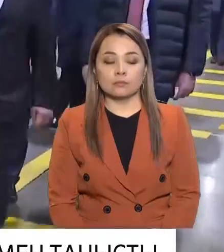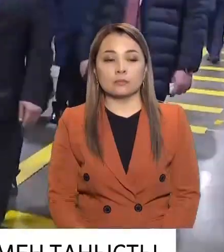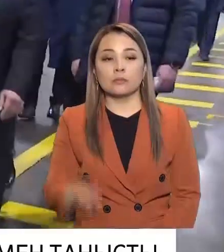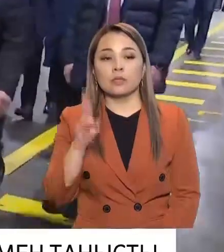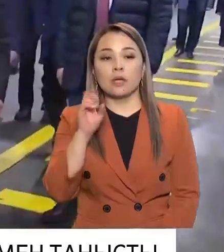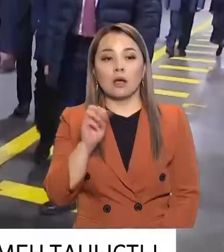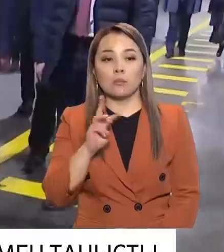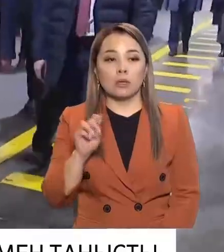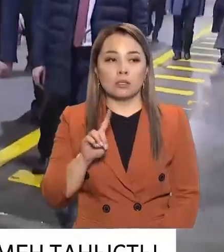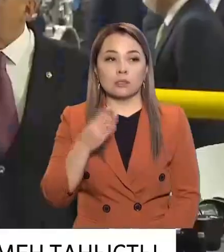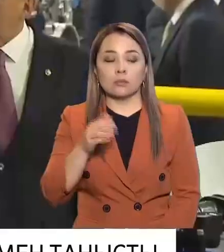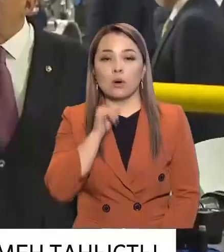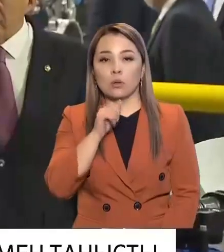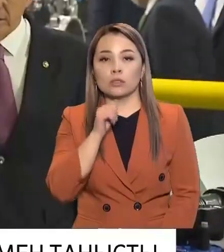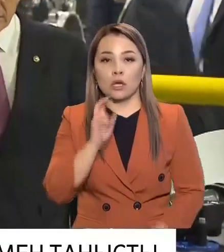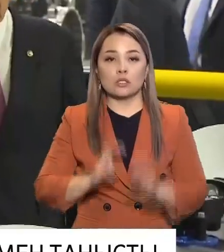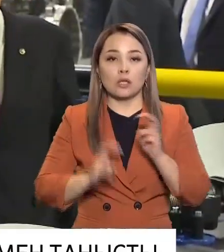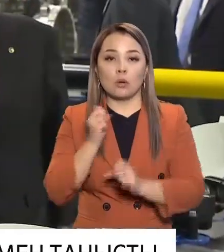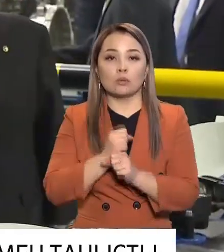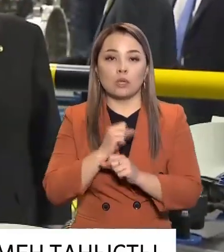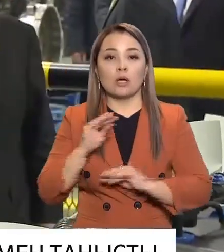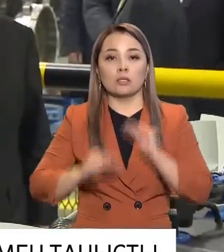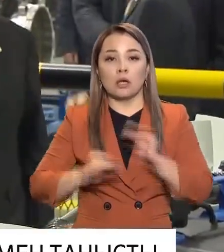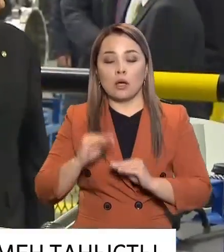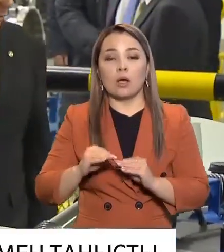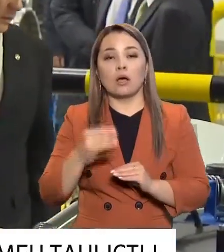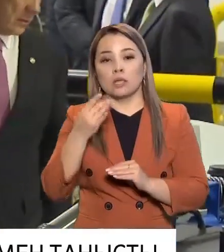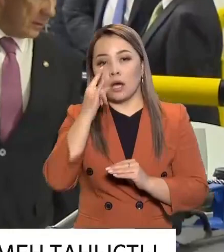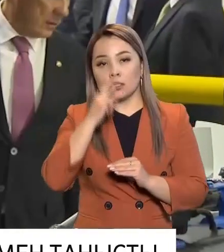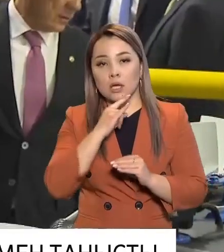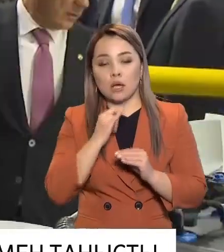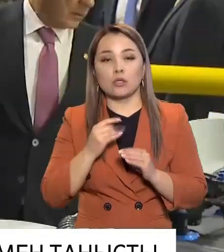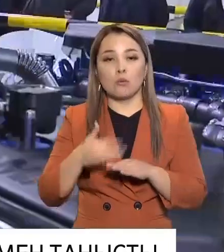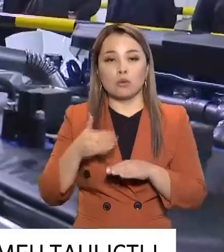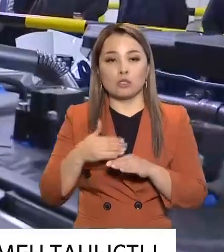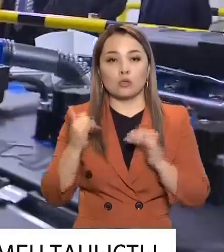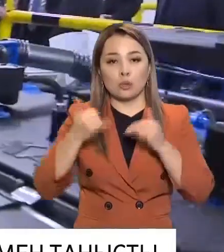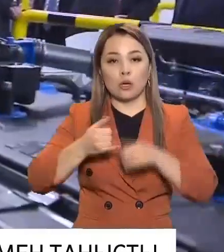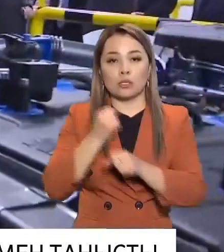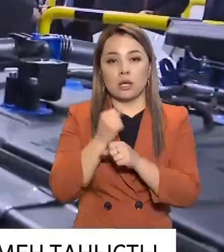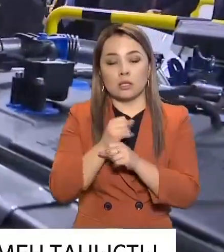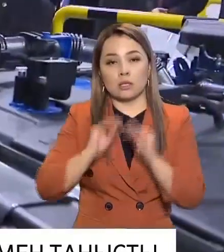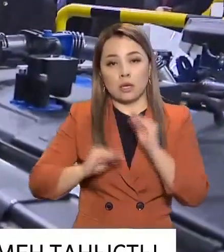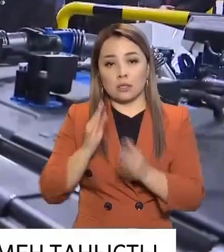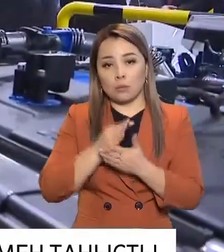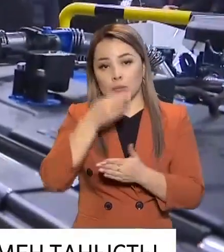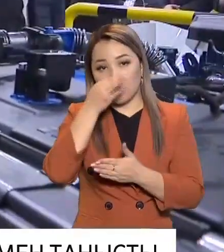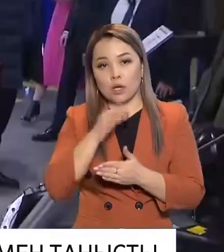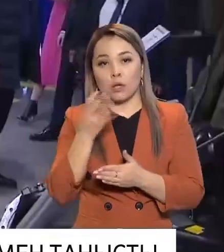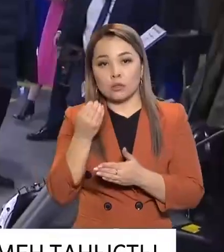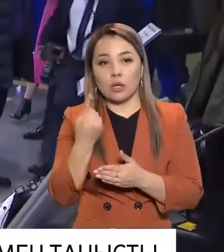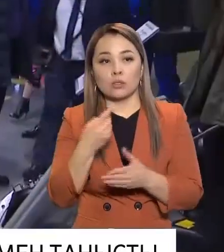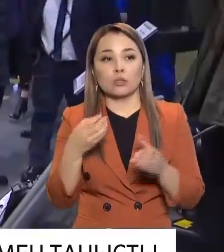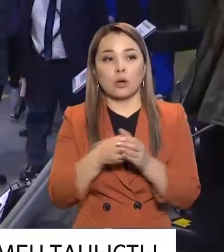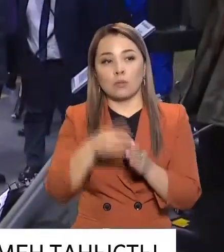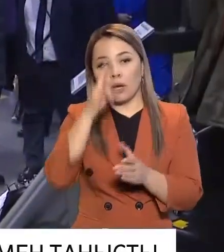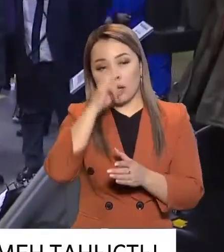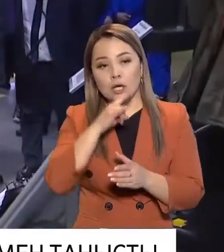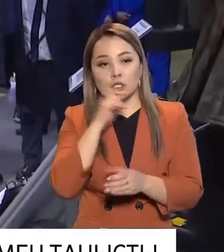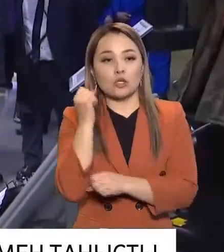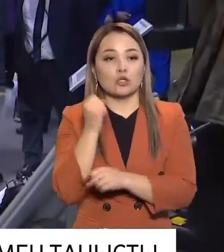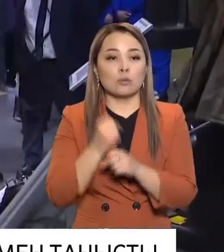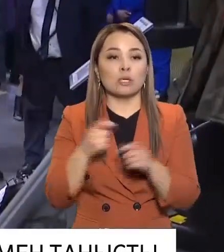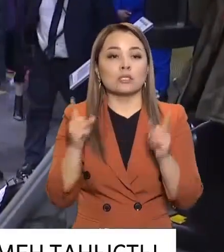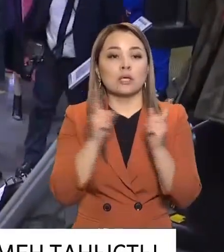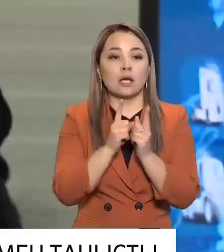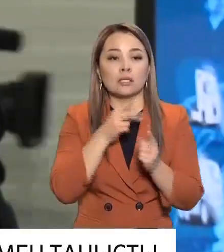КамАЗ Қостанайда зауыт соғып жатыр. Қазақстанда көліктің бөлшектері құйылады. Президент татар жерінде тәжірибе жинап жатқан тағы бір топ қазақстандық